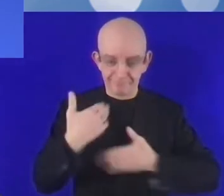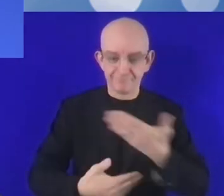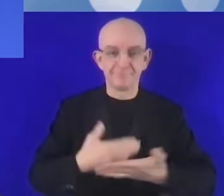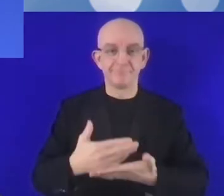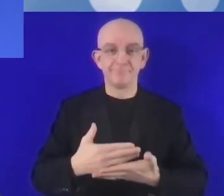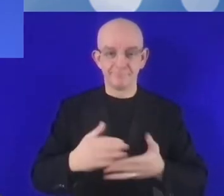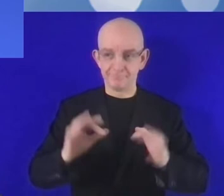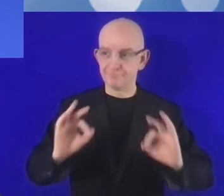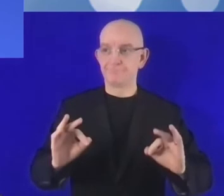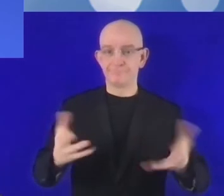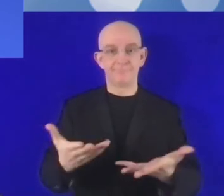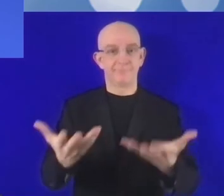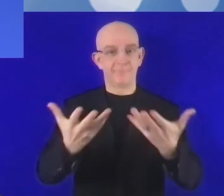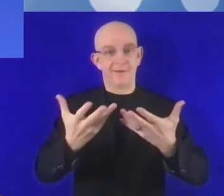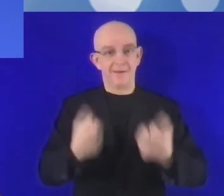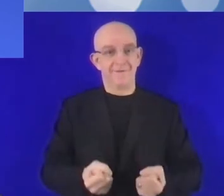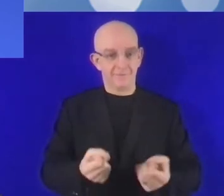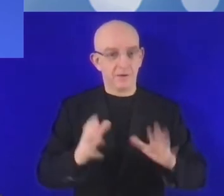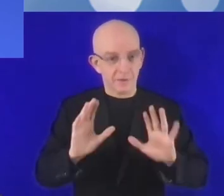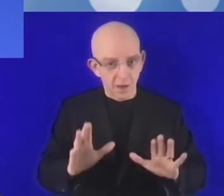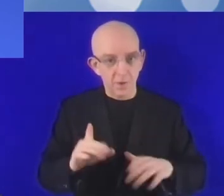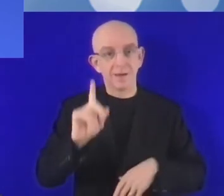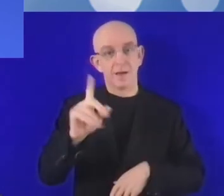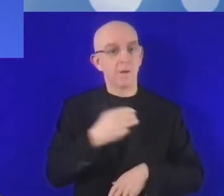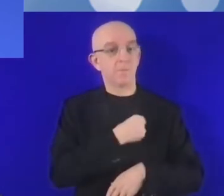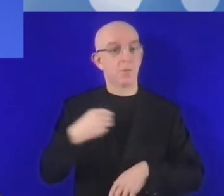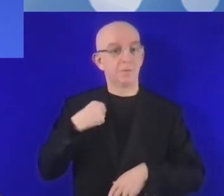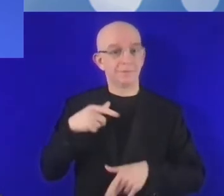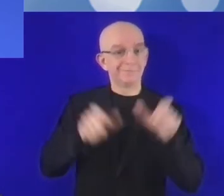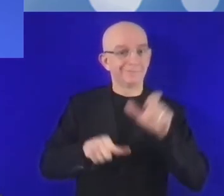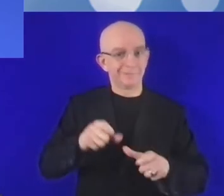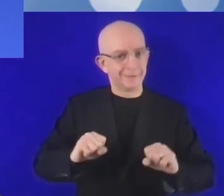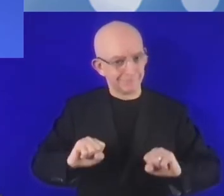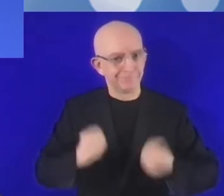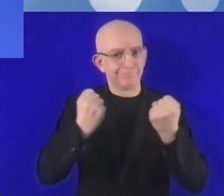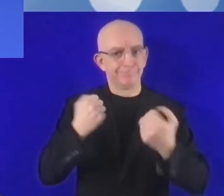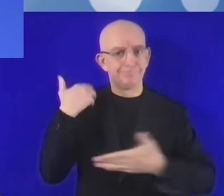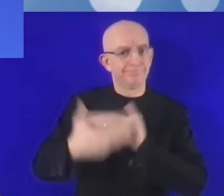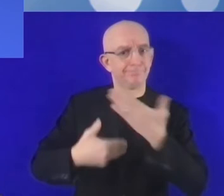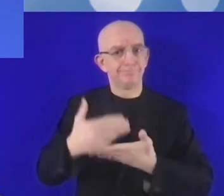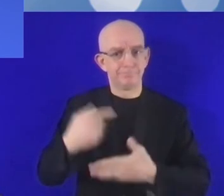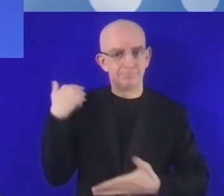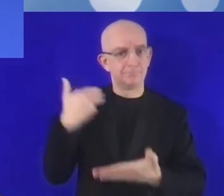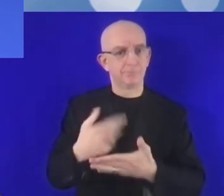être organisés. En quelques mots, voilà ce qui se passe.